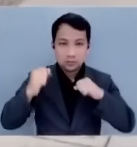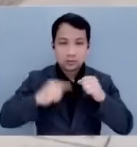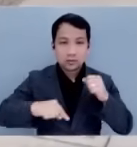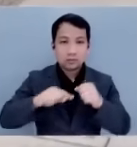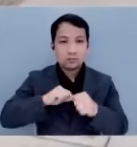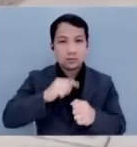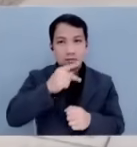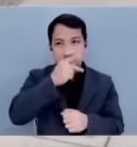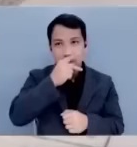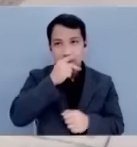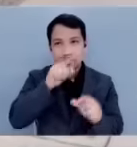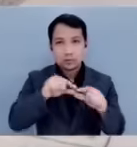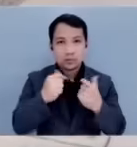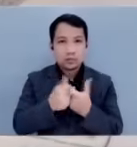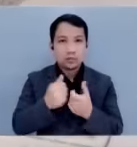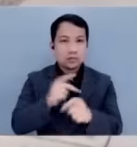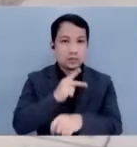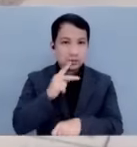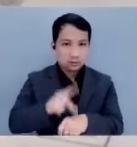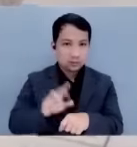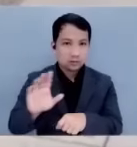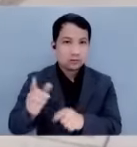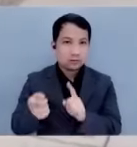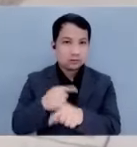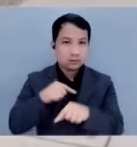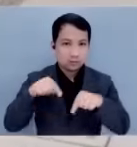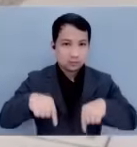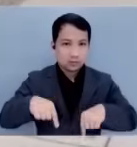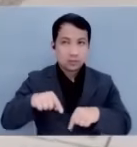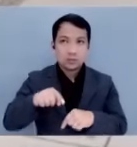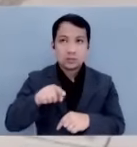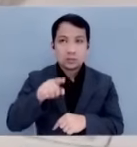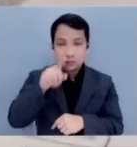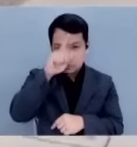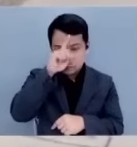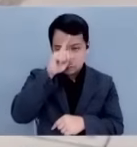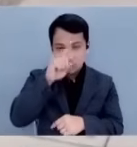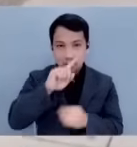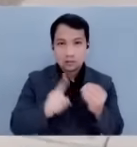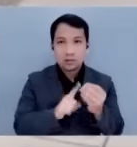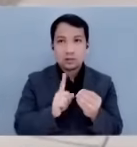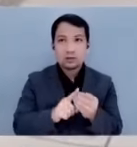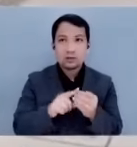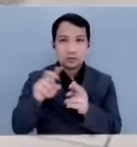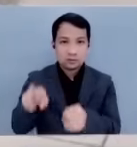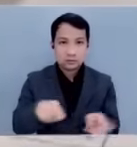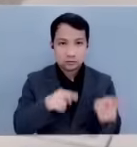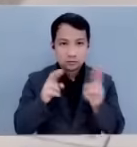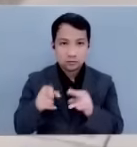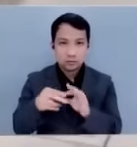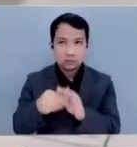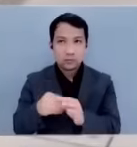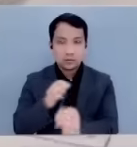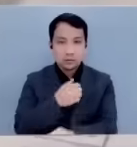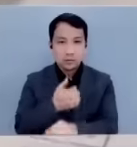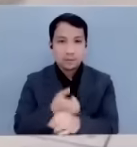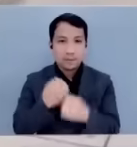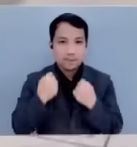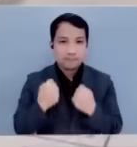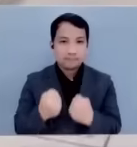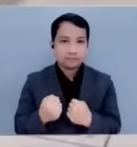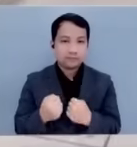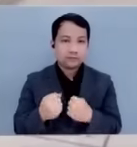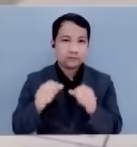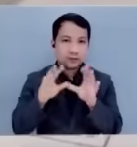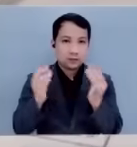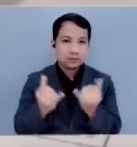pribadong sektor mula sa Pilipinas at mula dito sa Berlin, Germany. Sa larangan nito ng renewable energy, healthcare at